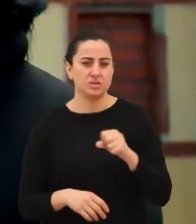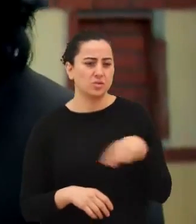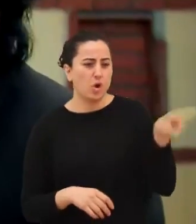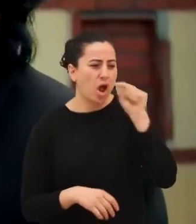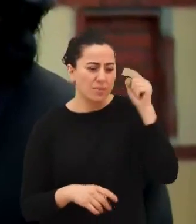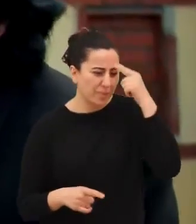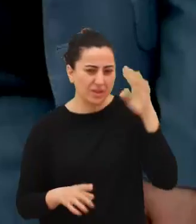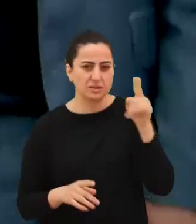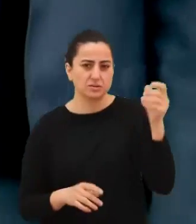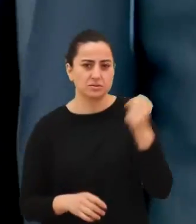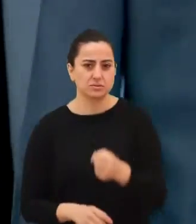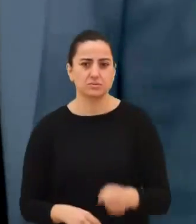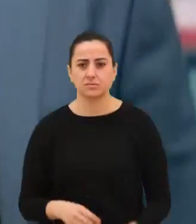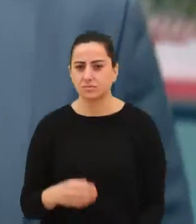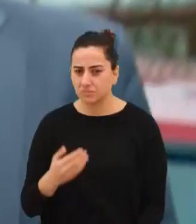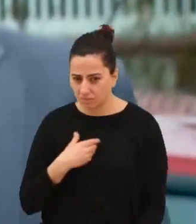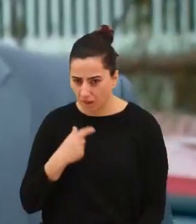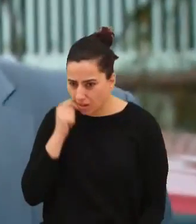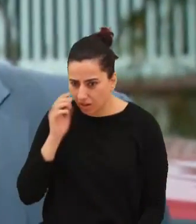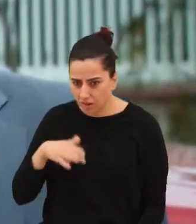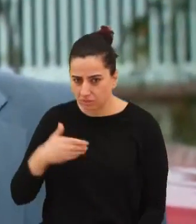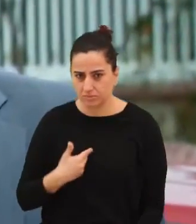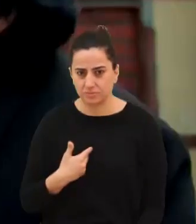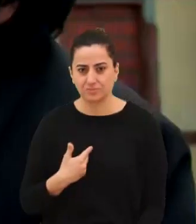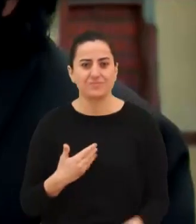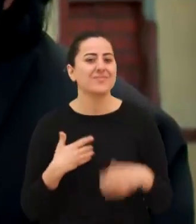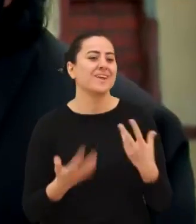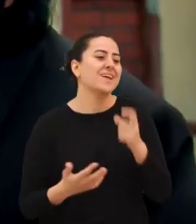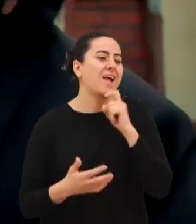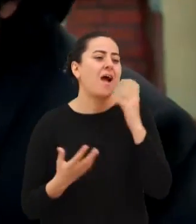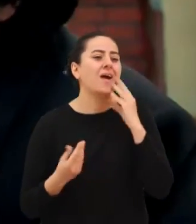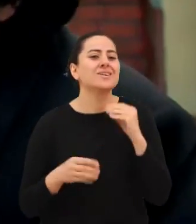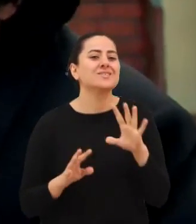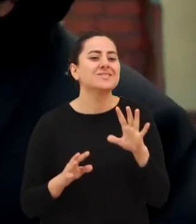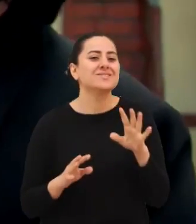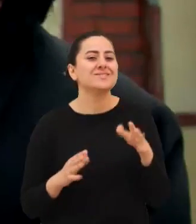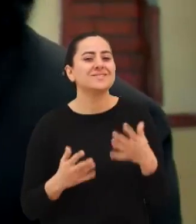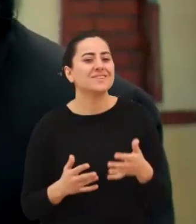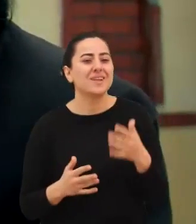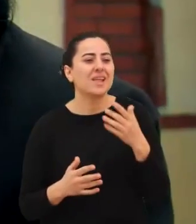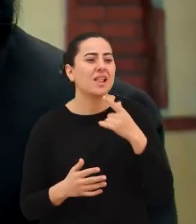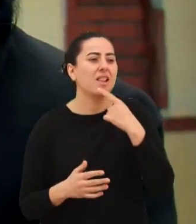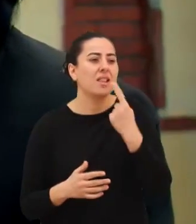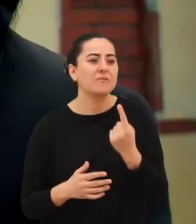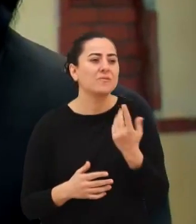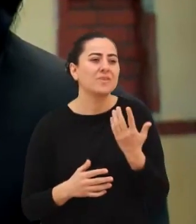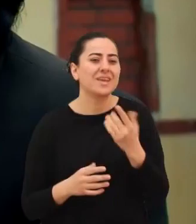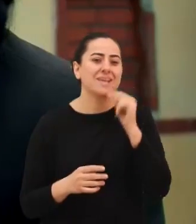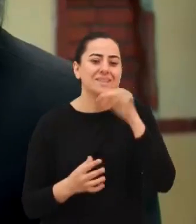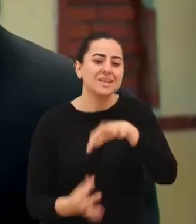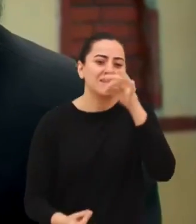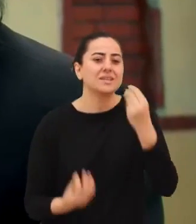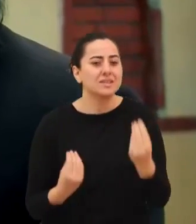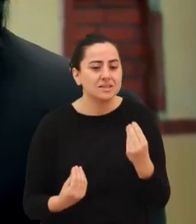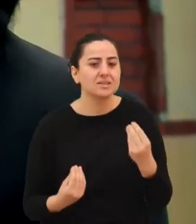sen getirdin buraya. Ne yüdüğü belirsiz mi? Aha. Yani yanlış anlamayın canım. Ne yüdüğü belirsiz derken yani o anlamda söylemek istemedim.